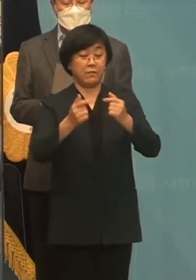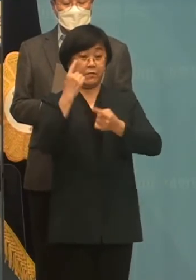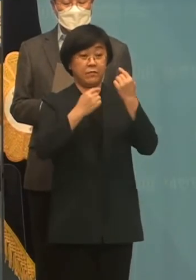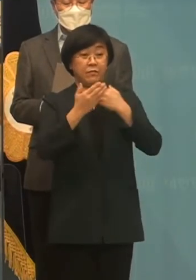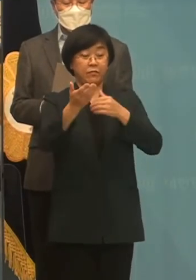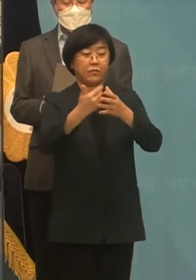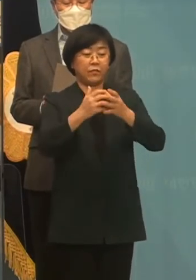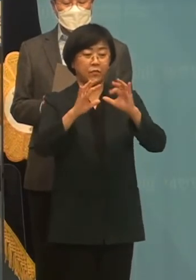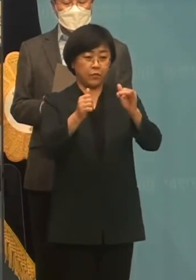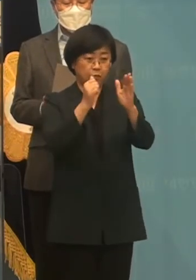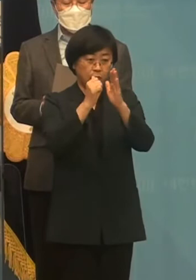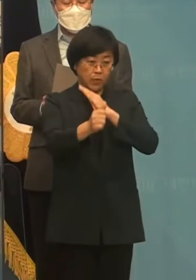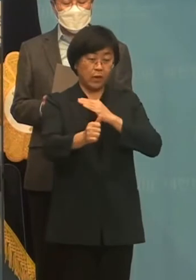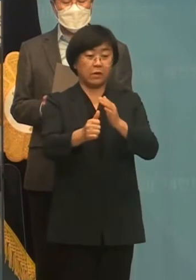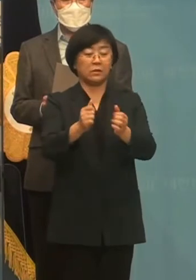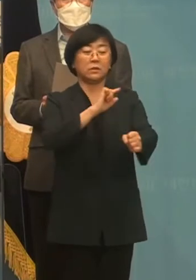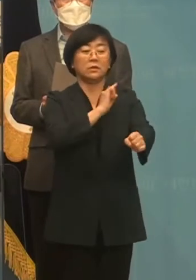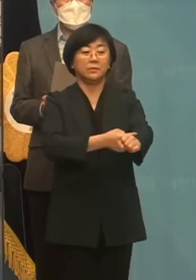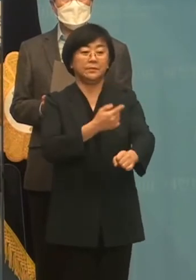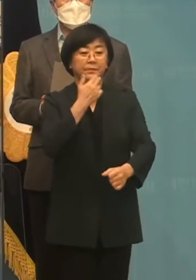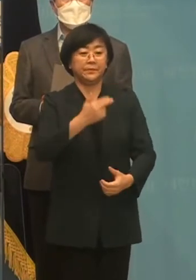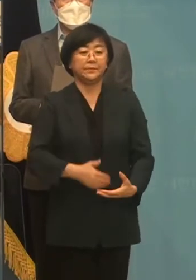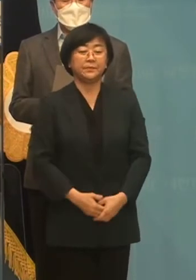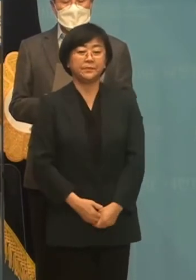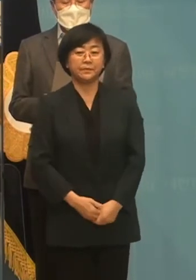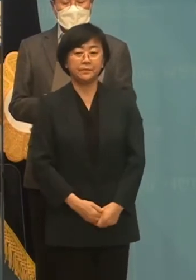국회의원은 국민을 대표할 자격이 없습니다.